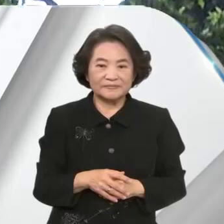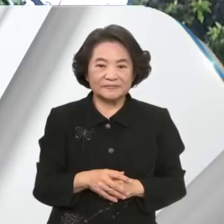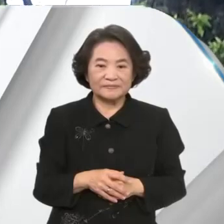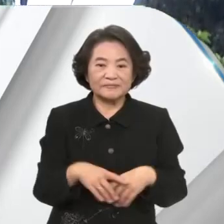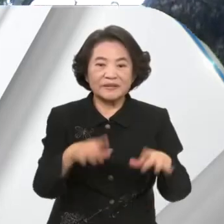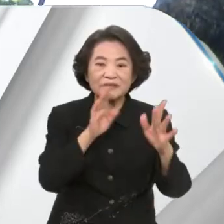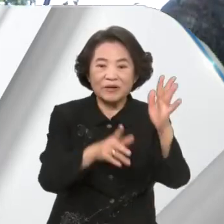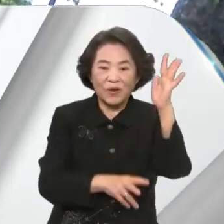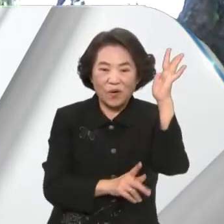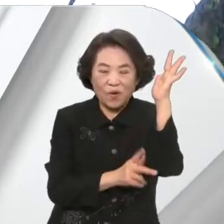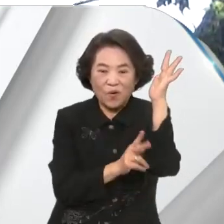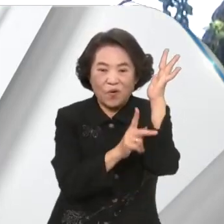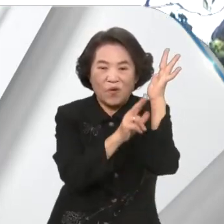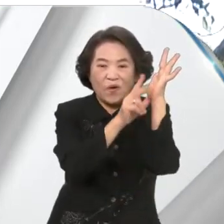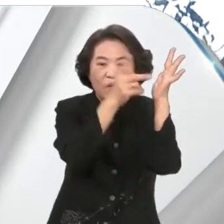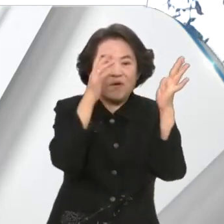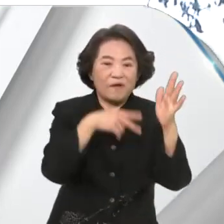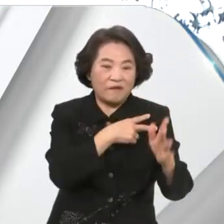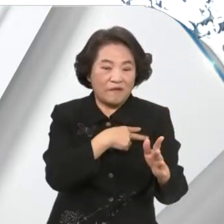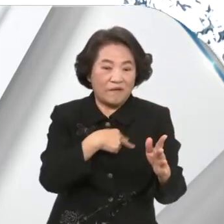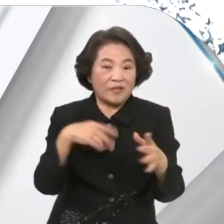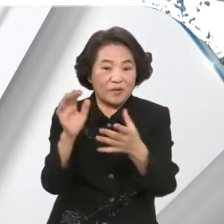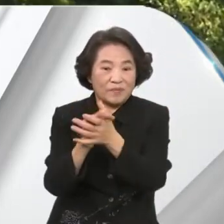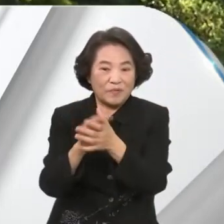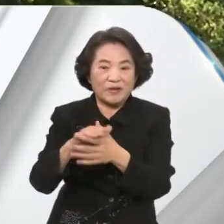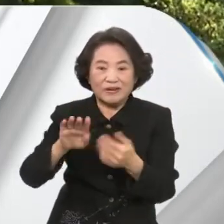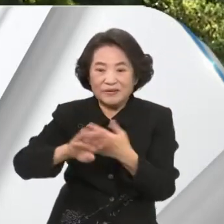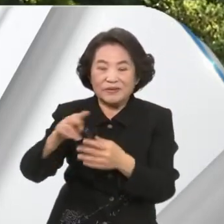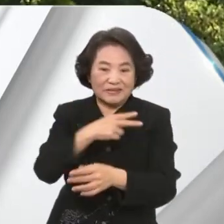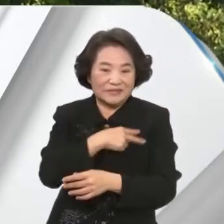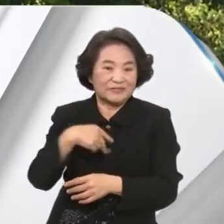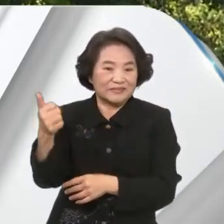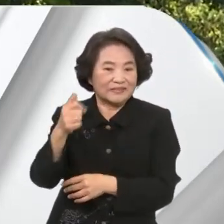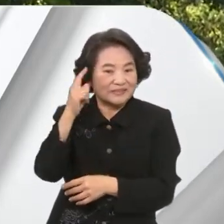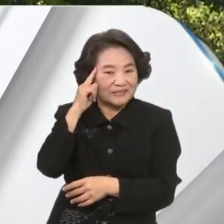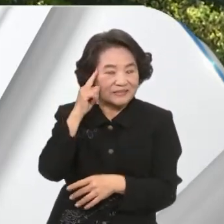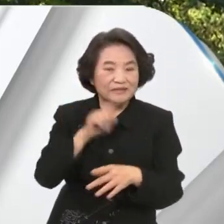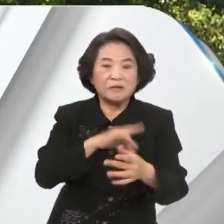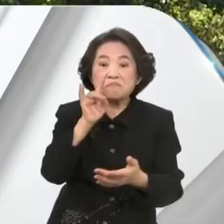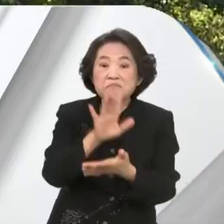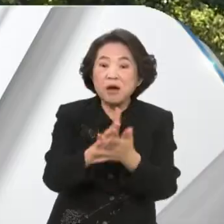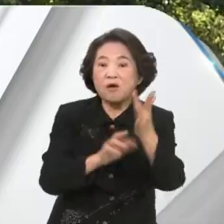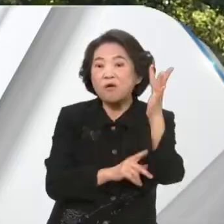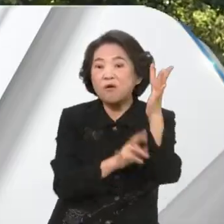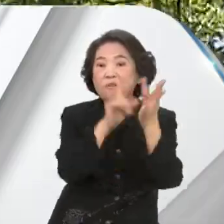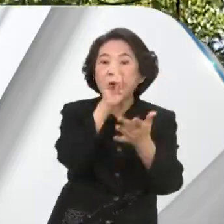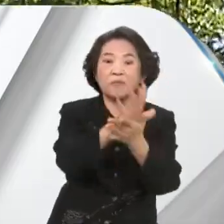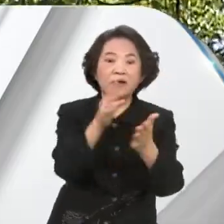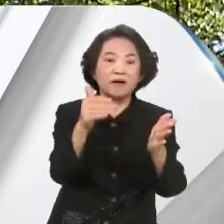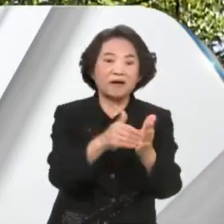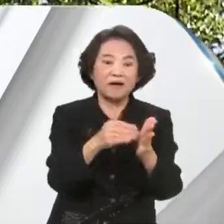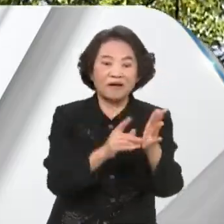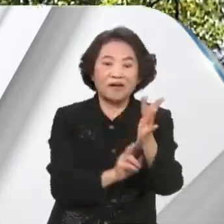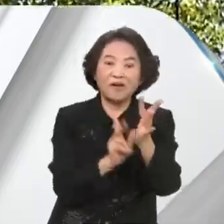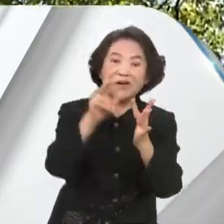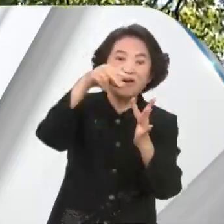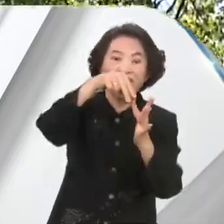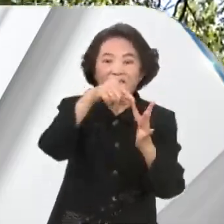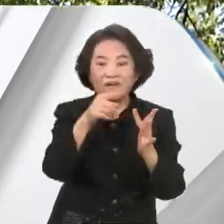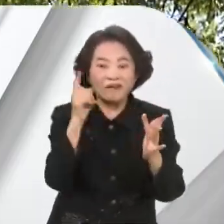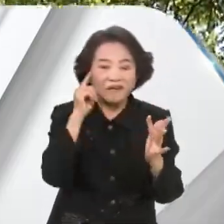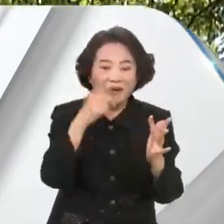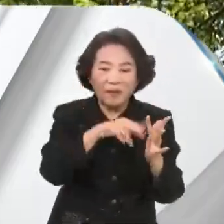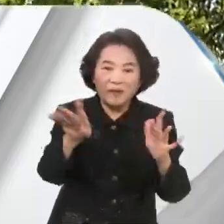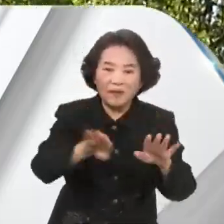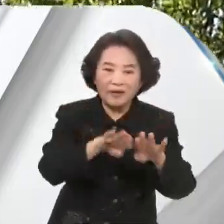竹地村南近，齐家军的盘是天然过强松的白树的，两下班就白松起的，天然